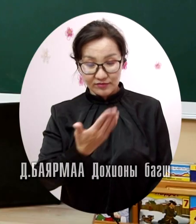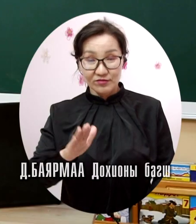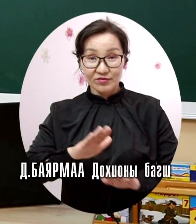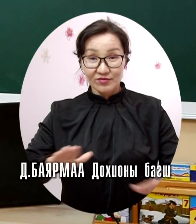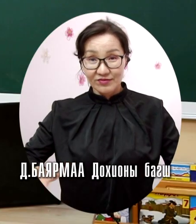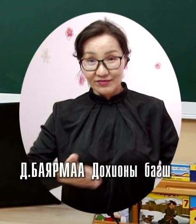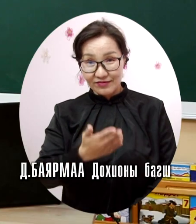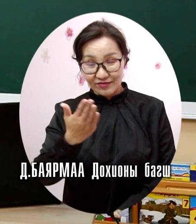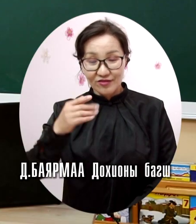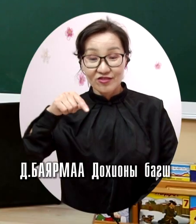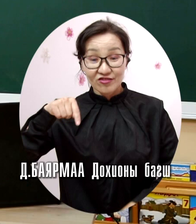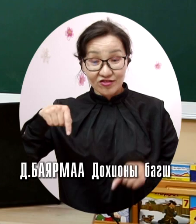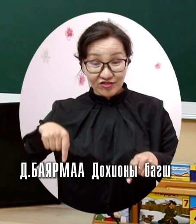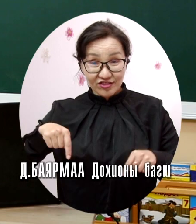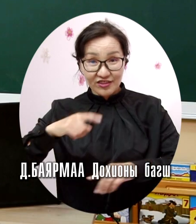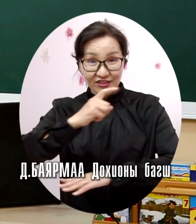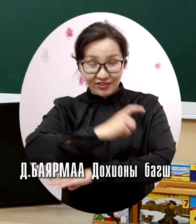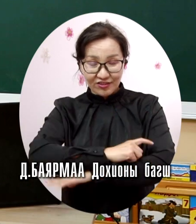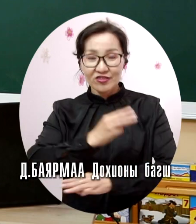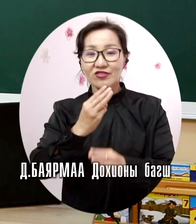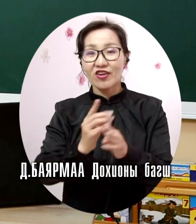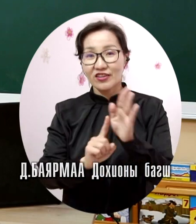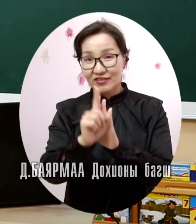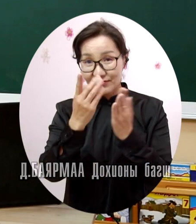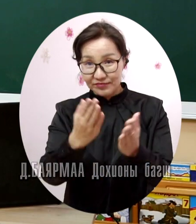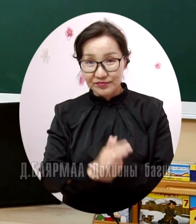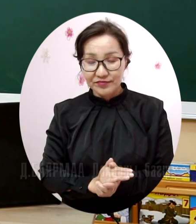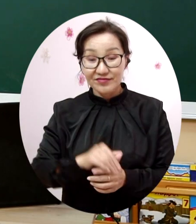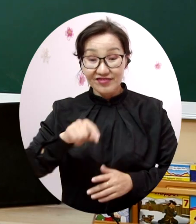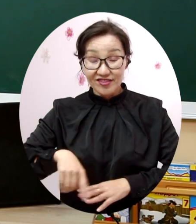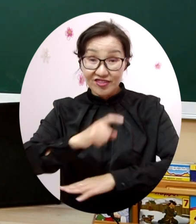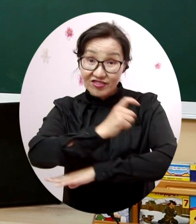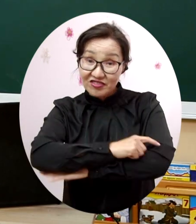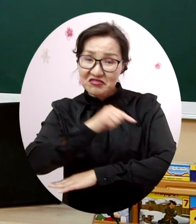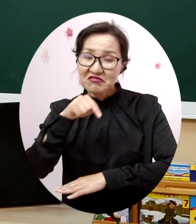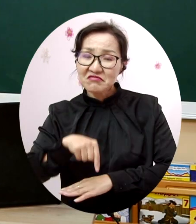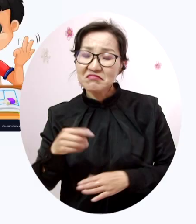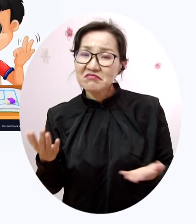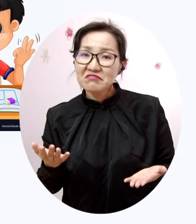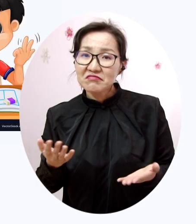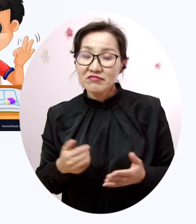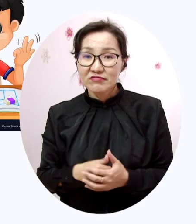Сайн бацгаа нөх хүүхдүүдээ. Өнөөдрийнхөө математикийн хичээлд орцгоё. Өнөөдрийнхөө хичээлээр бид нэ